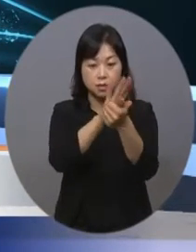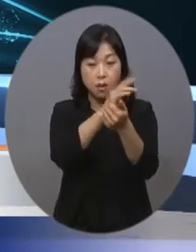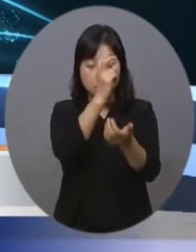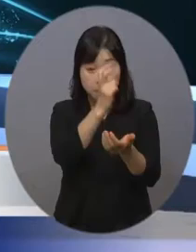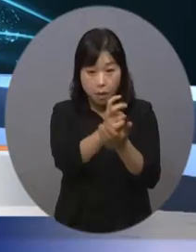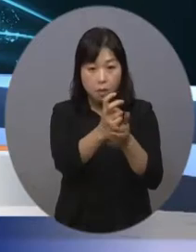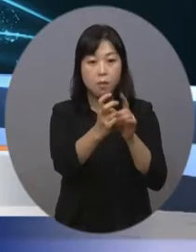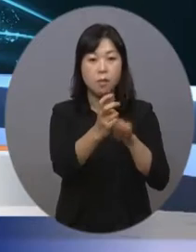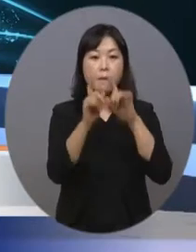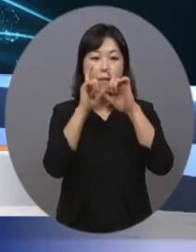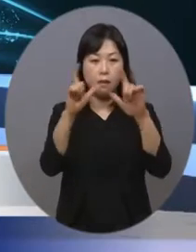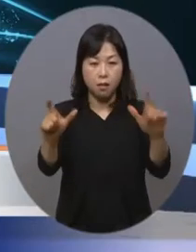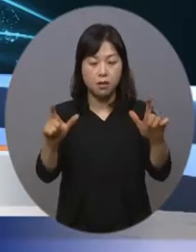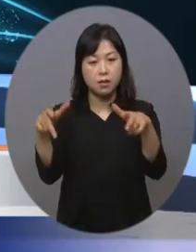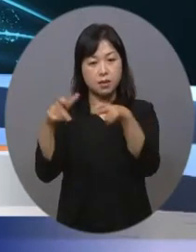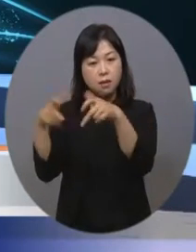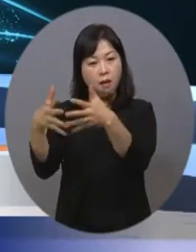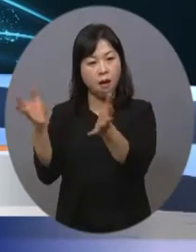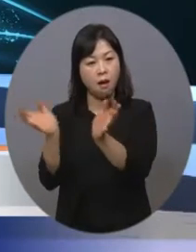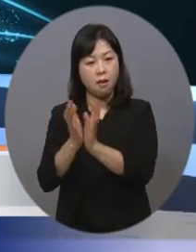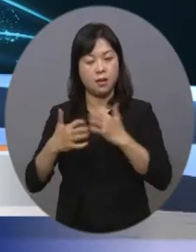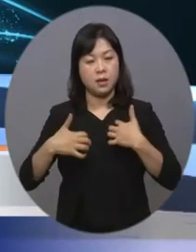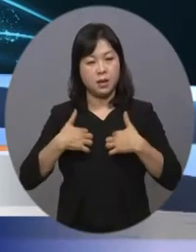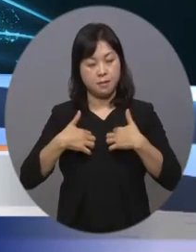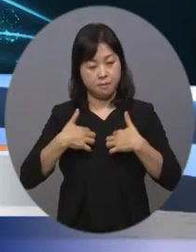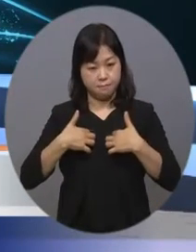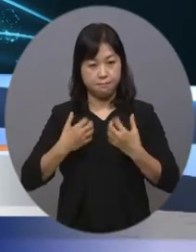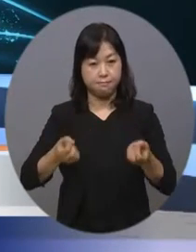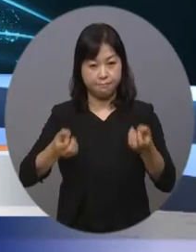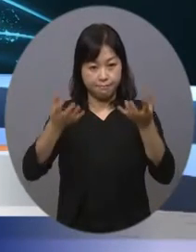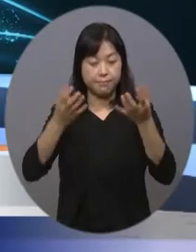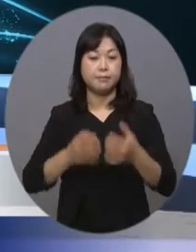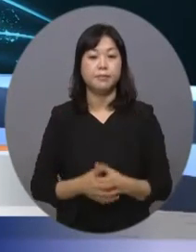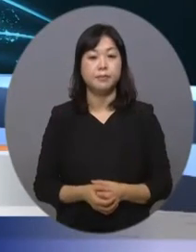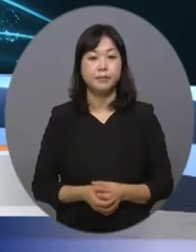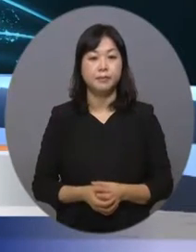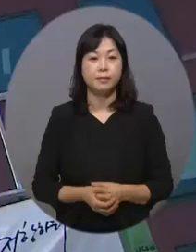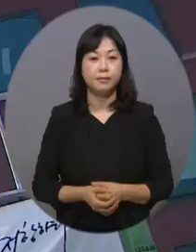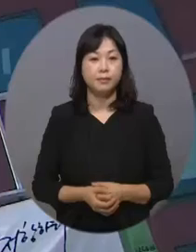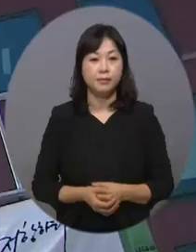환영의 의사를 드러냈습니다. 그 목소리를 박성용 기자가 들어봤습니다.